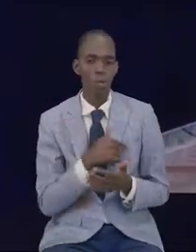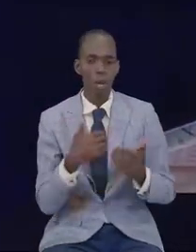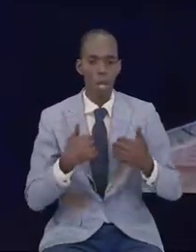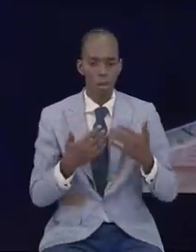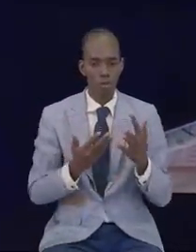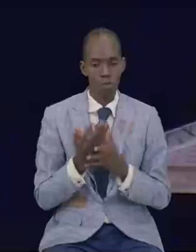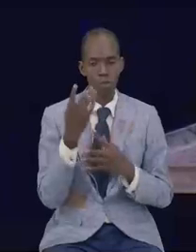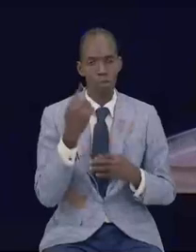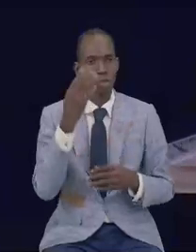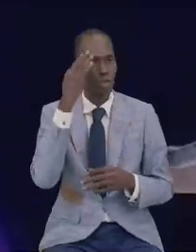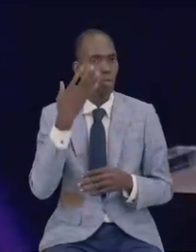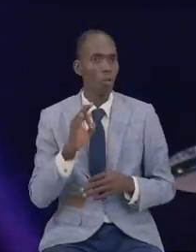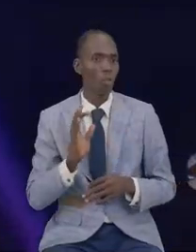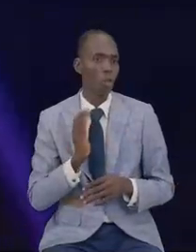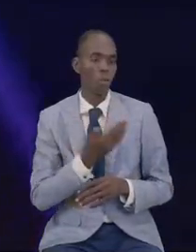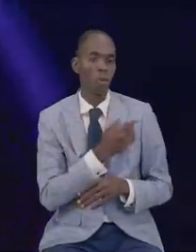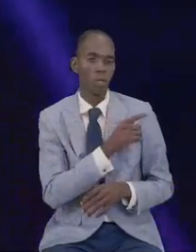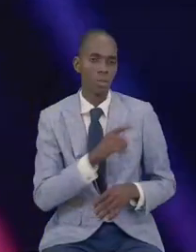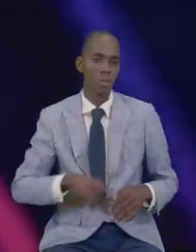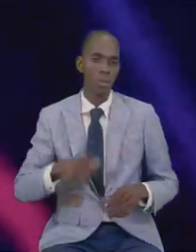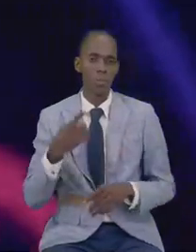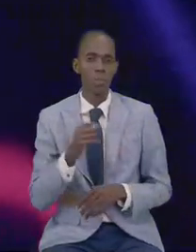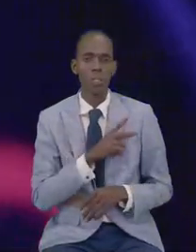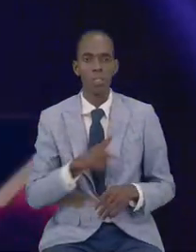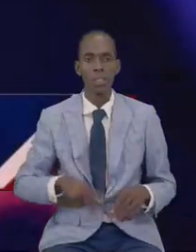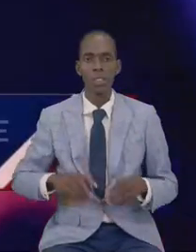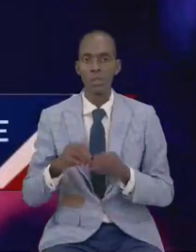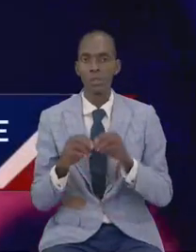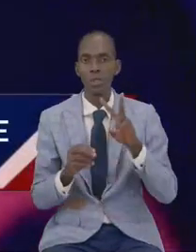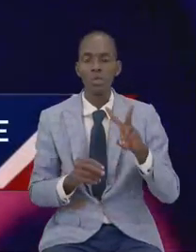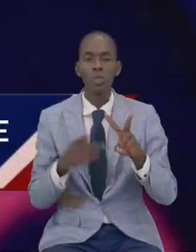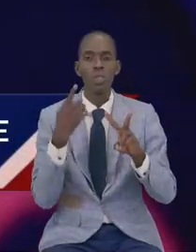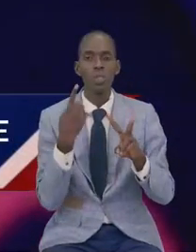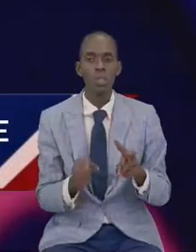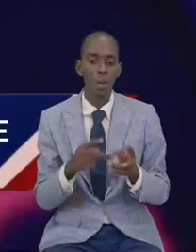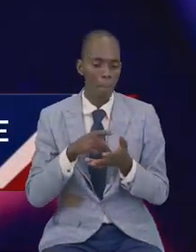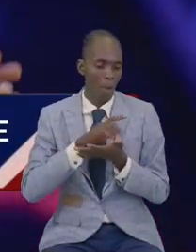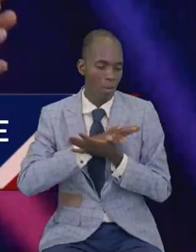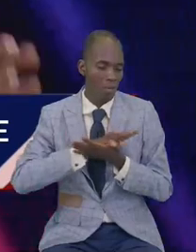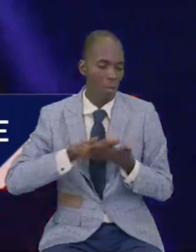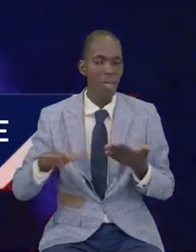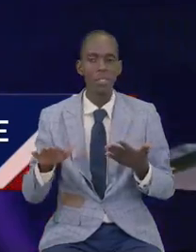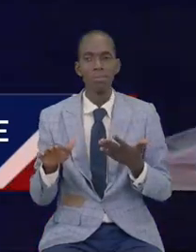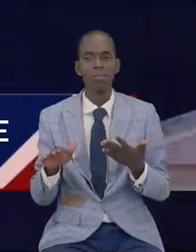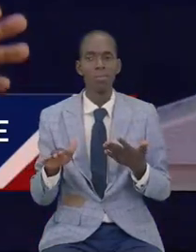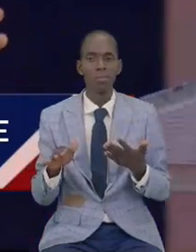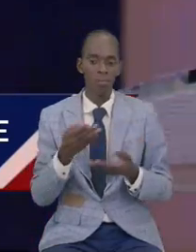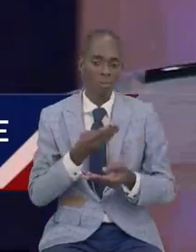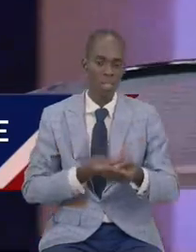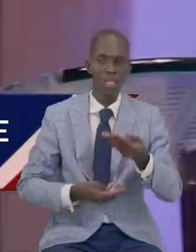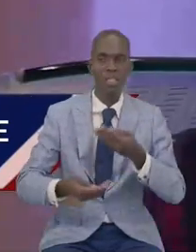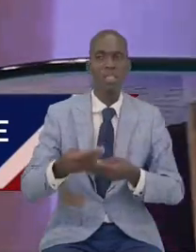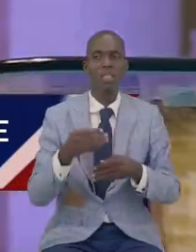connaissance de notre Seigneur le Roi. 2. C'est l'échange purificateur dans la connaissance et